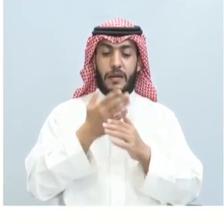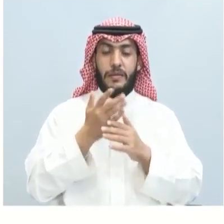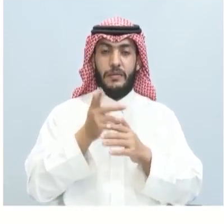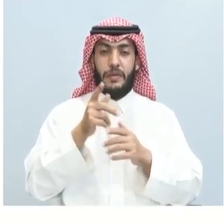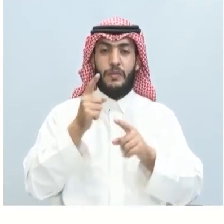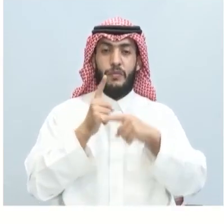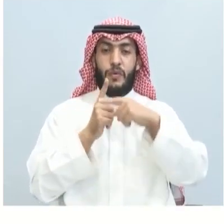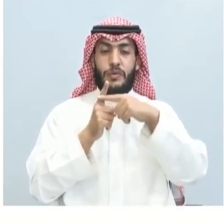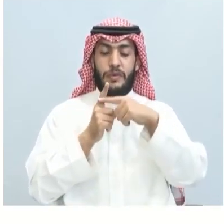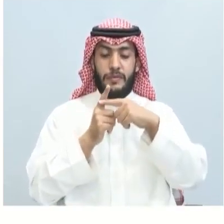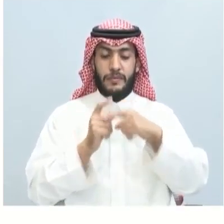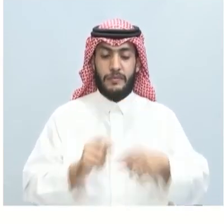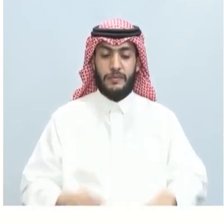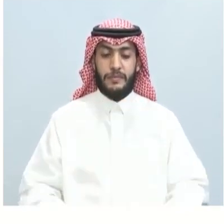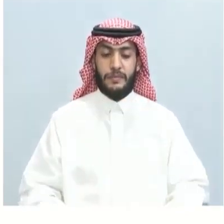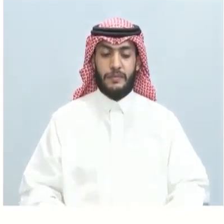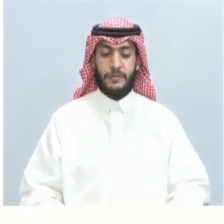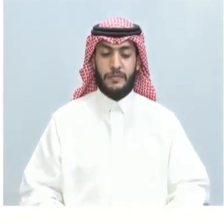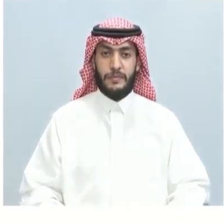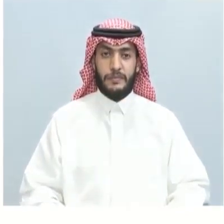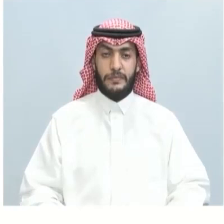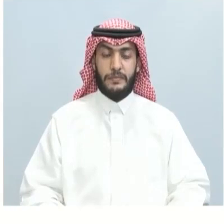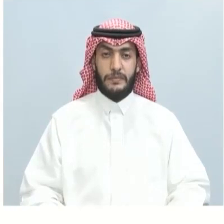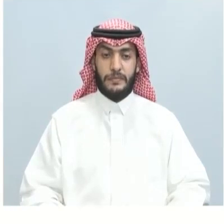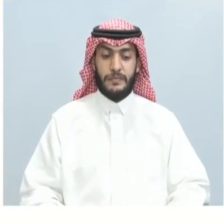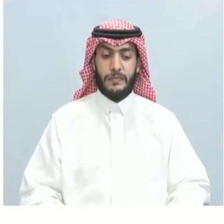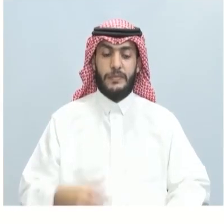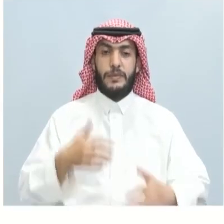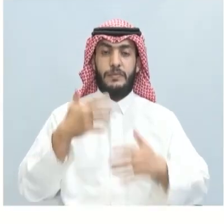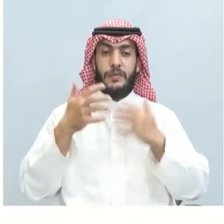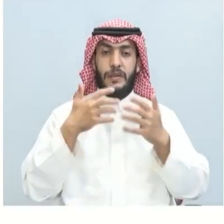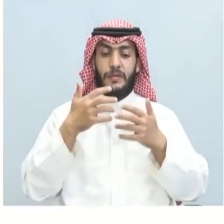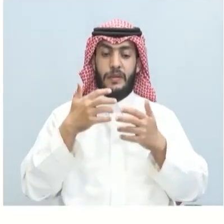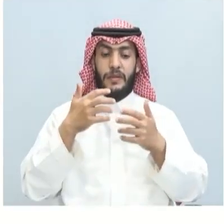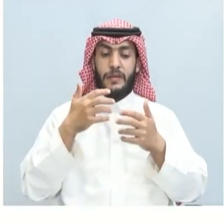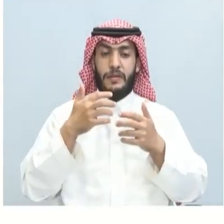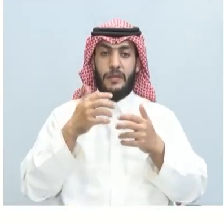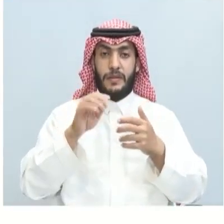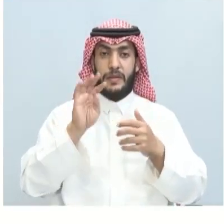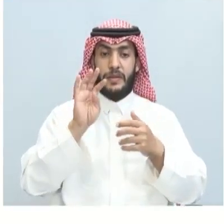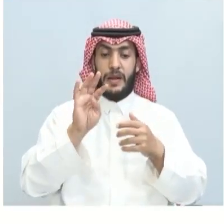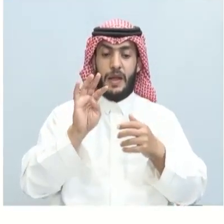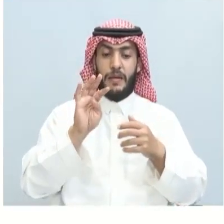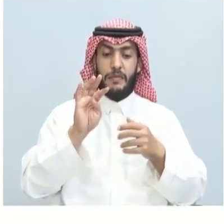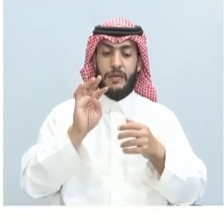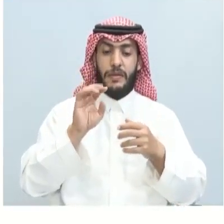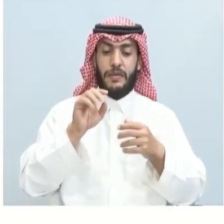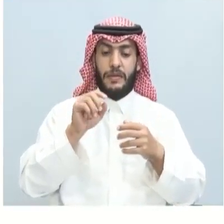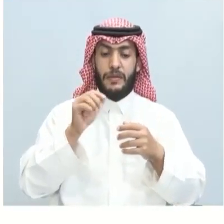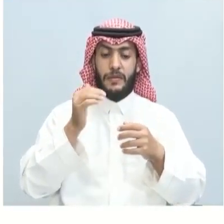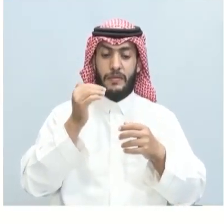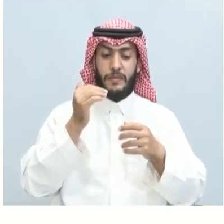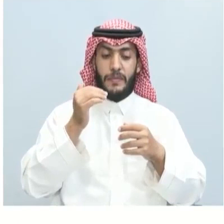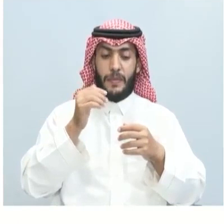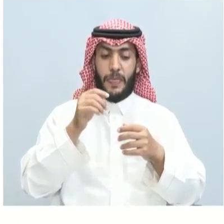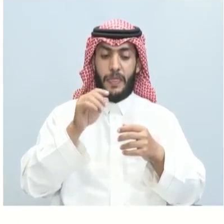هنا موجب لاحظ معي المتفاعلات رابع اكسيد ثنائي النيتروجين لا